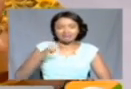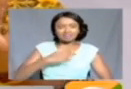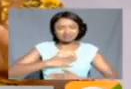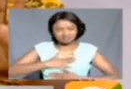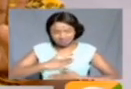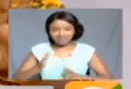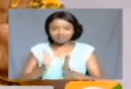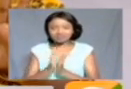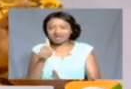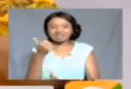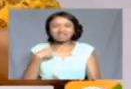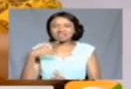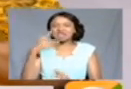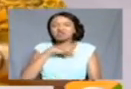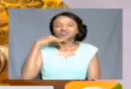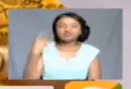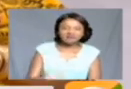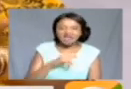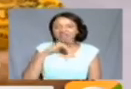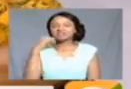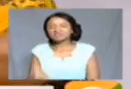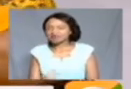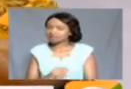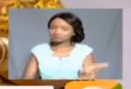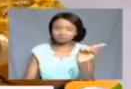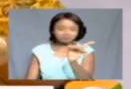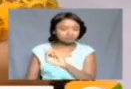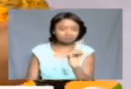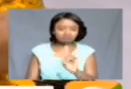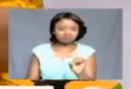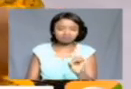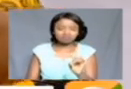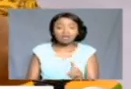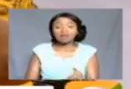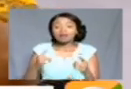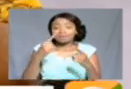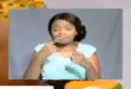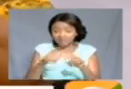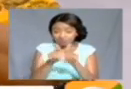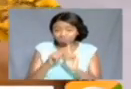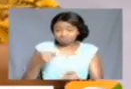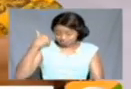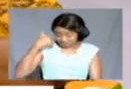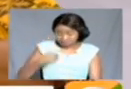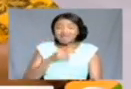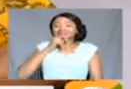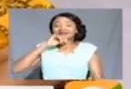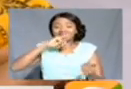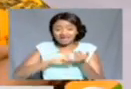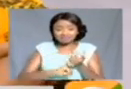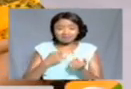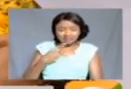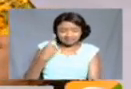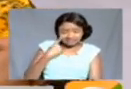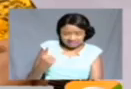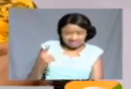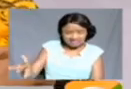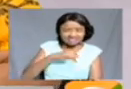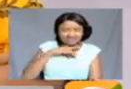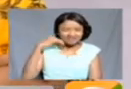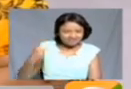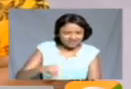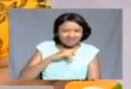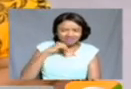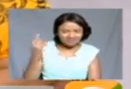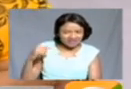Mambo ya utani wa kazi wa nini ni mambo mengine. Lakini lazima wewe kama mume uangalie huu utani ukiendelea zaidi kwa nyumba yangu